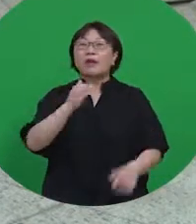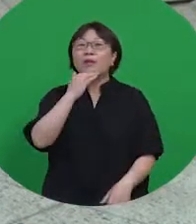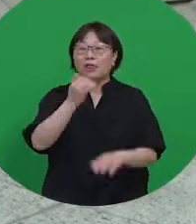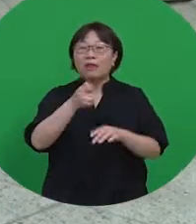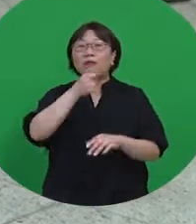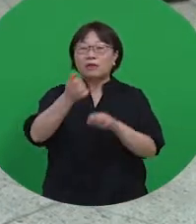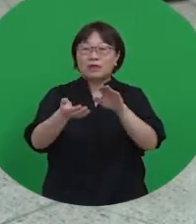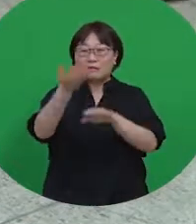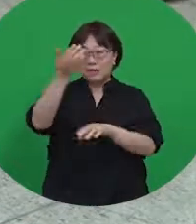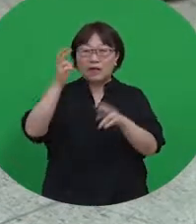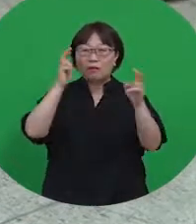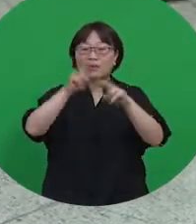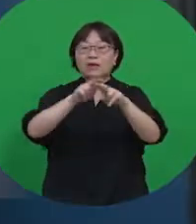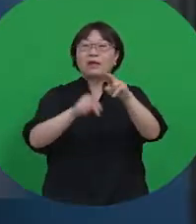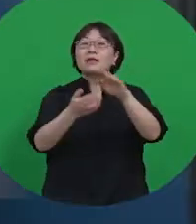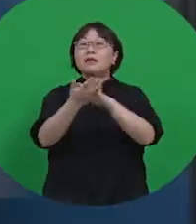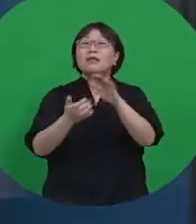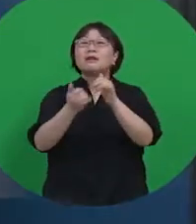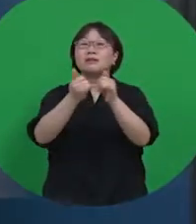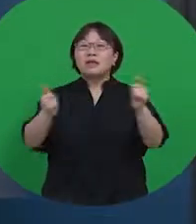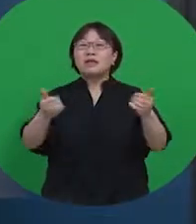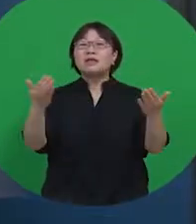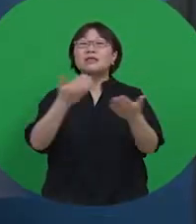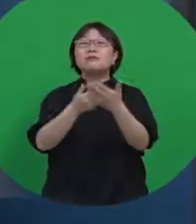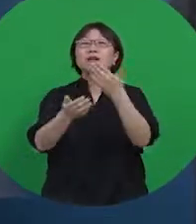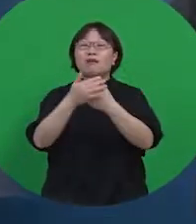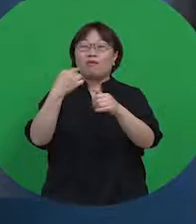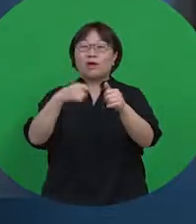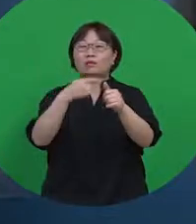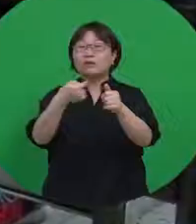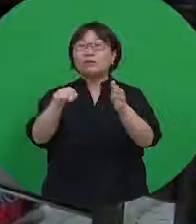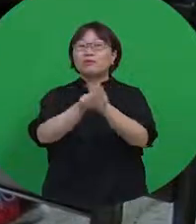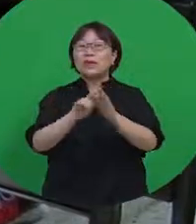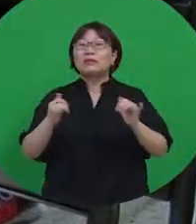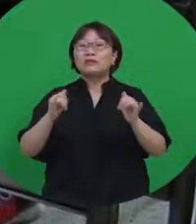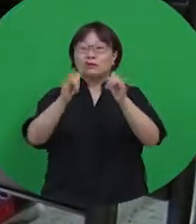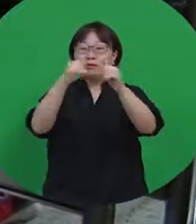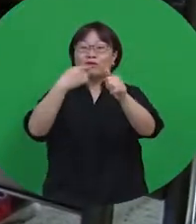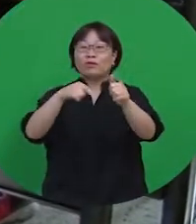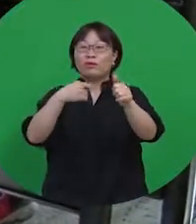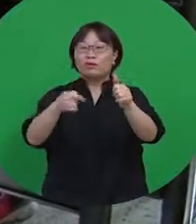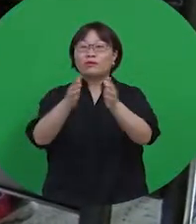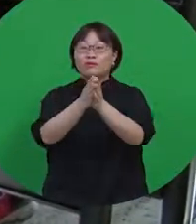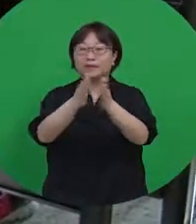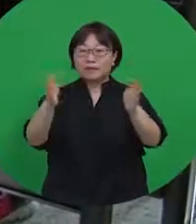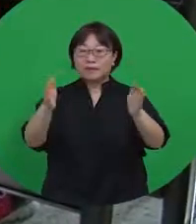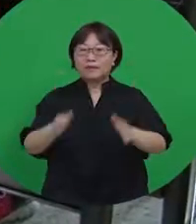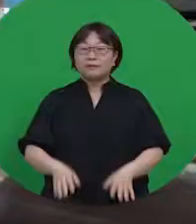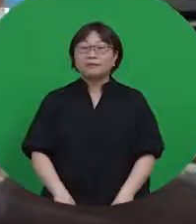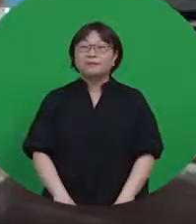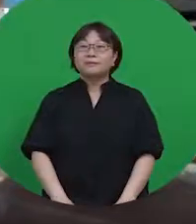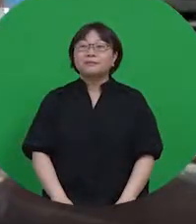구로구에서 중장년 퇴직 예정자에게 직업 체험 과정을 제공하고자 드론 교육이 진행됐습니다.